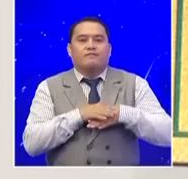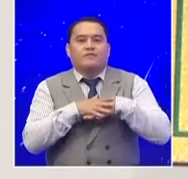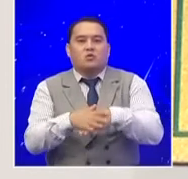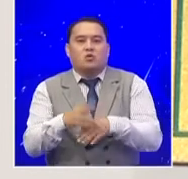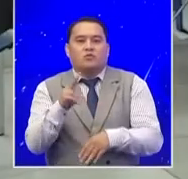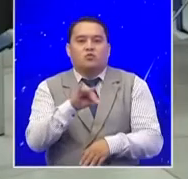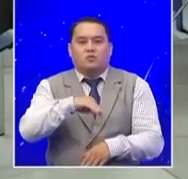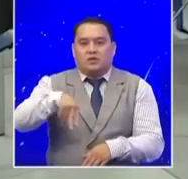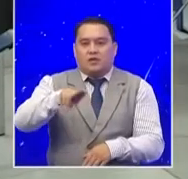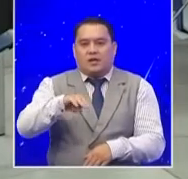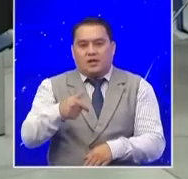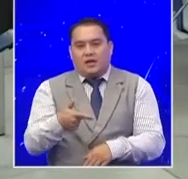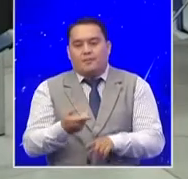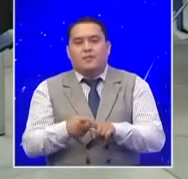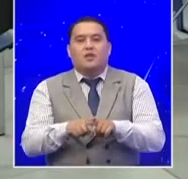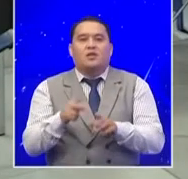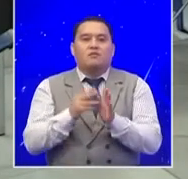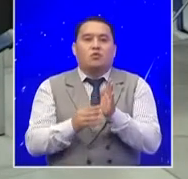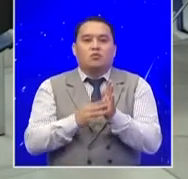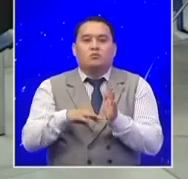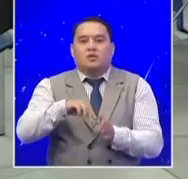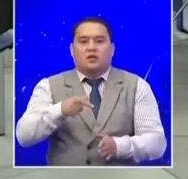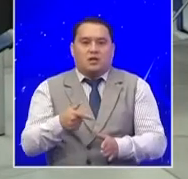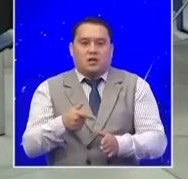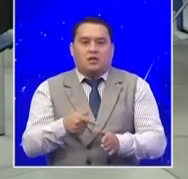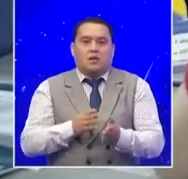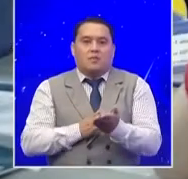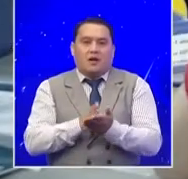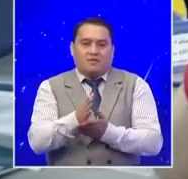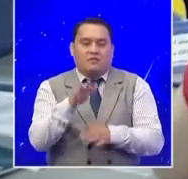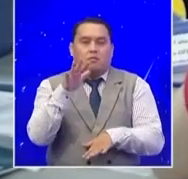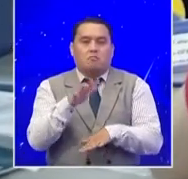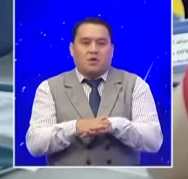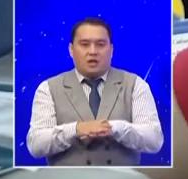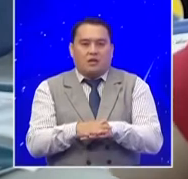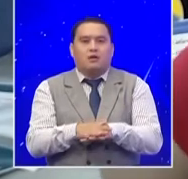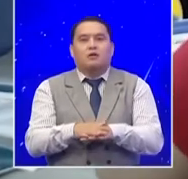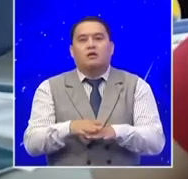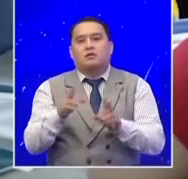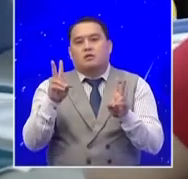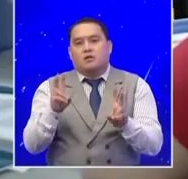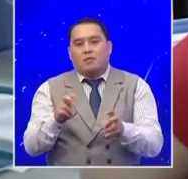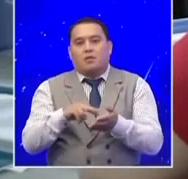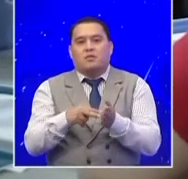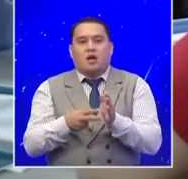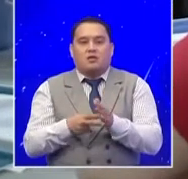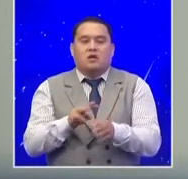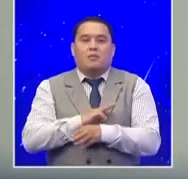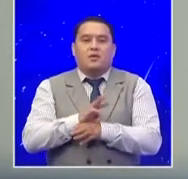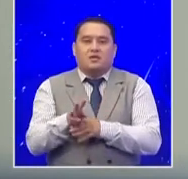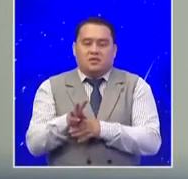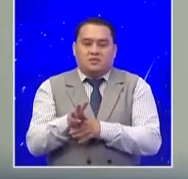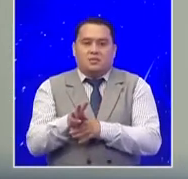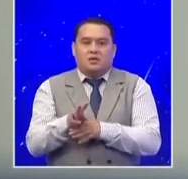тенге. Первая часть средств, 90 миллиардов тенге, уже направлены в банк. В рамках этого финансирования планируется обеспечить